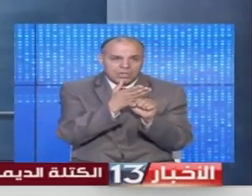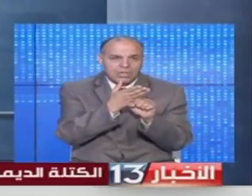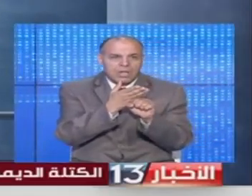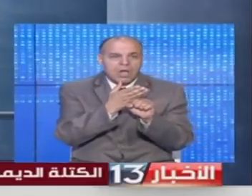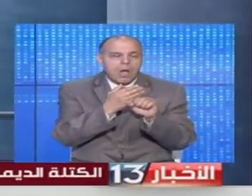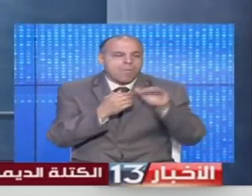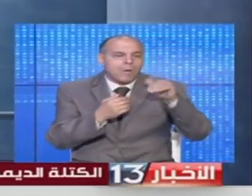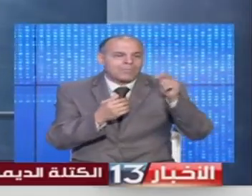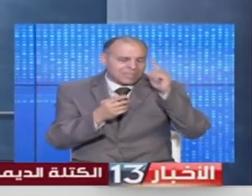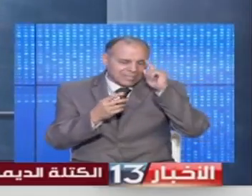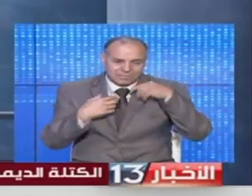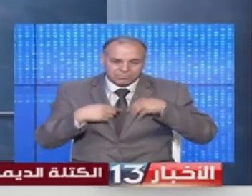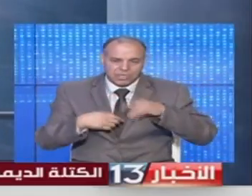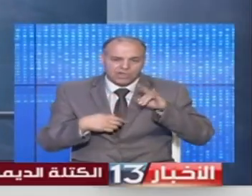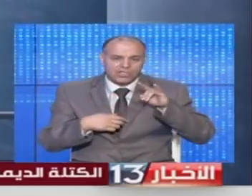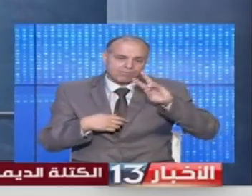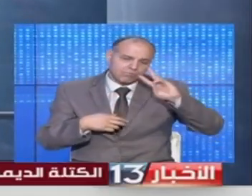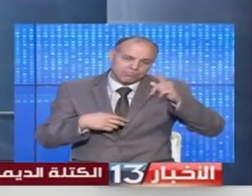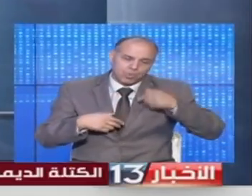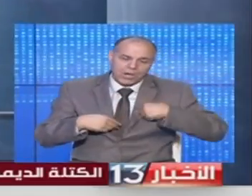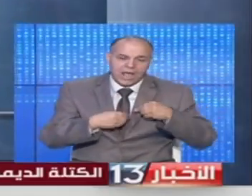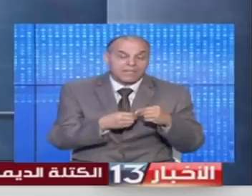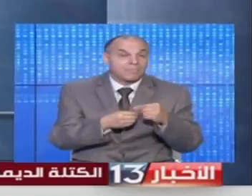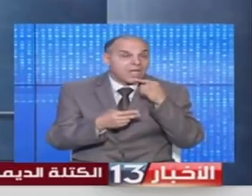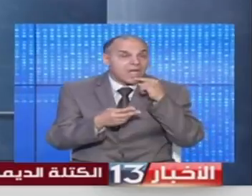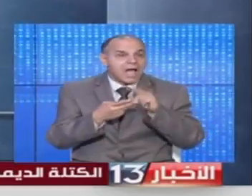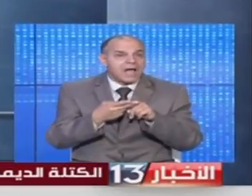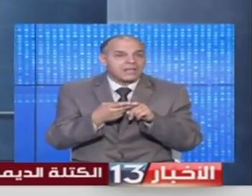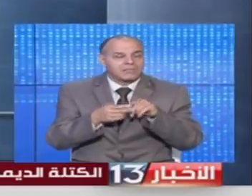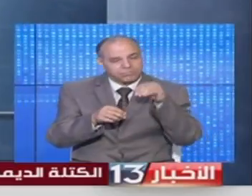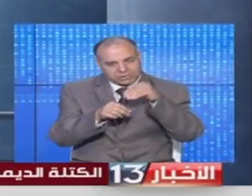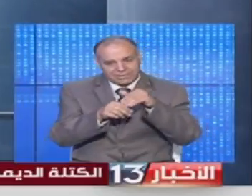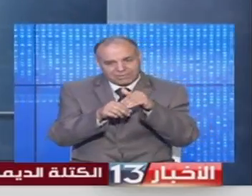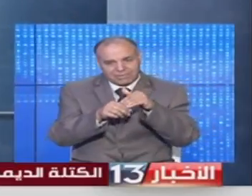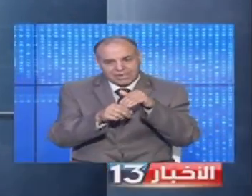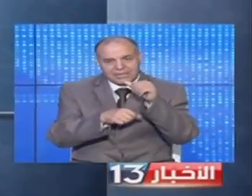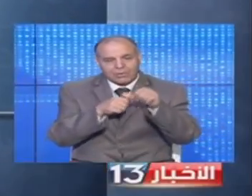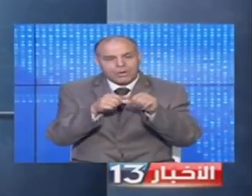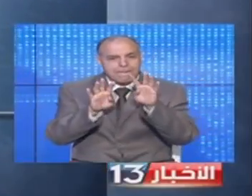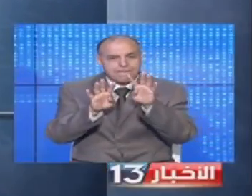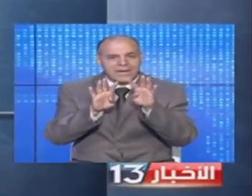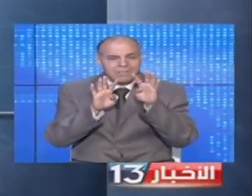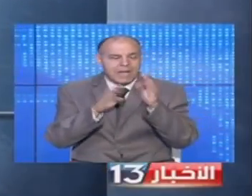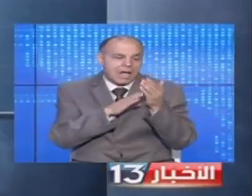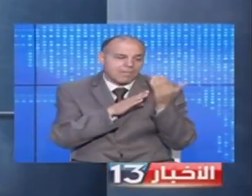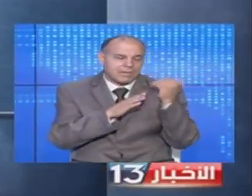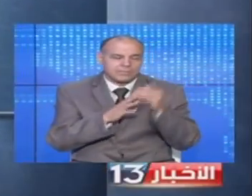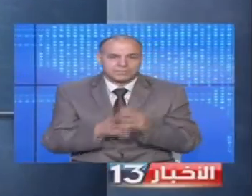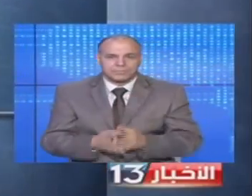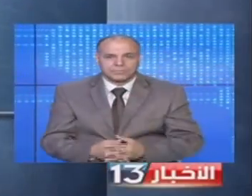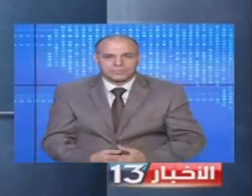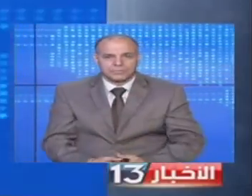عمر هشام العجز الذي تم انتخابه في الدوره البرلمانيه الفارطه